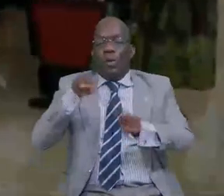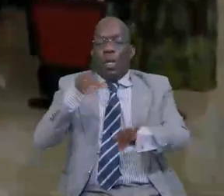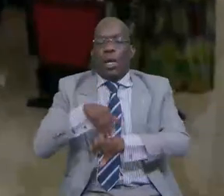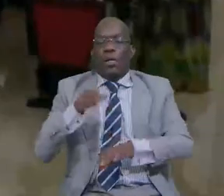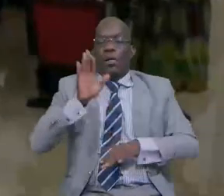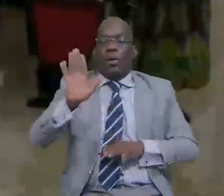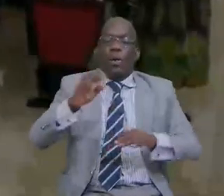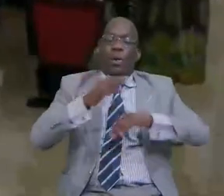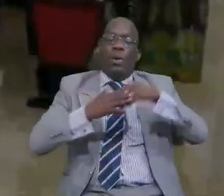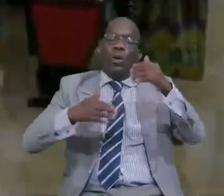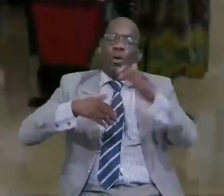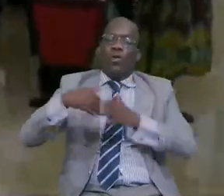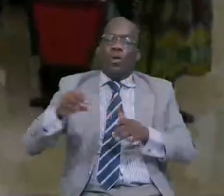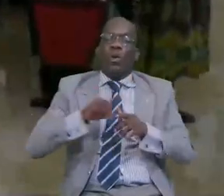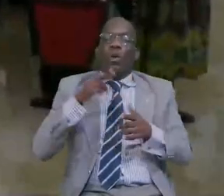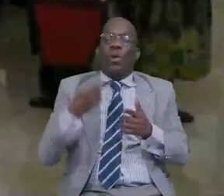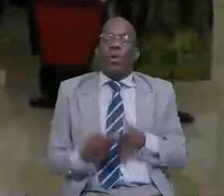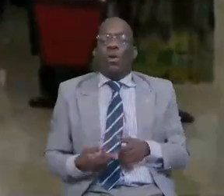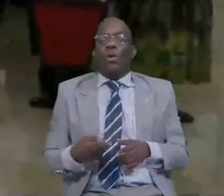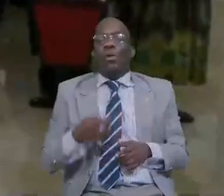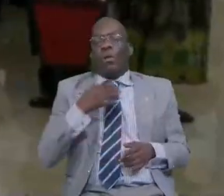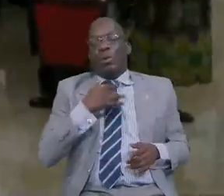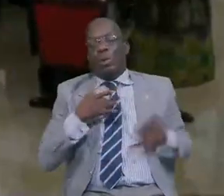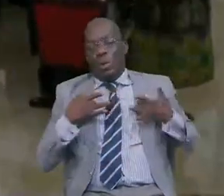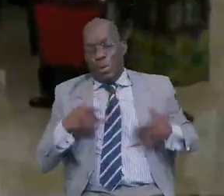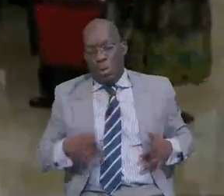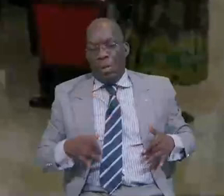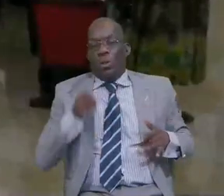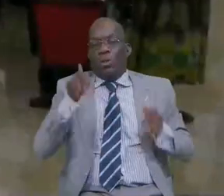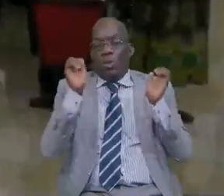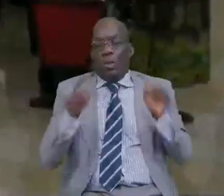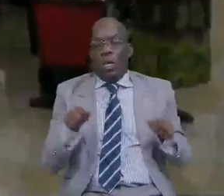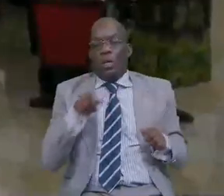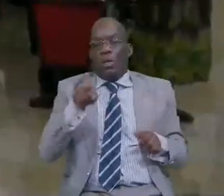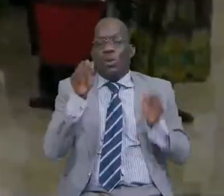Ne reste pas dans ta zone de confort, tu peux,